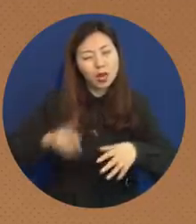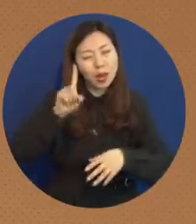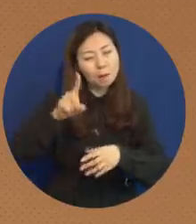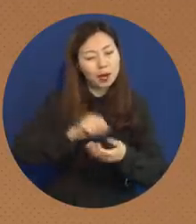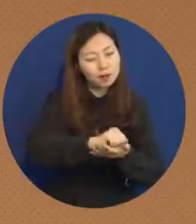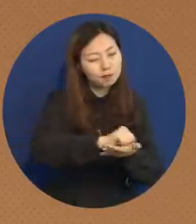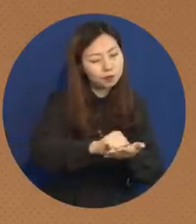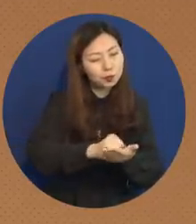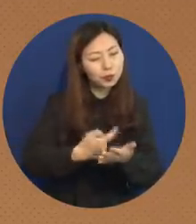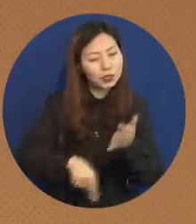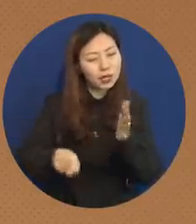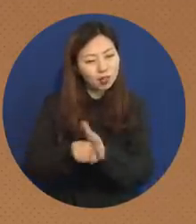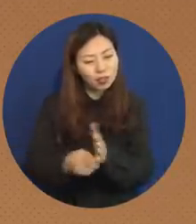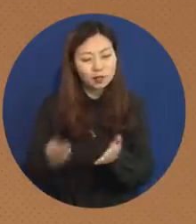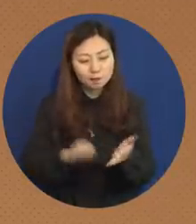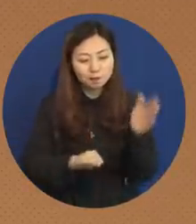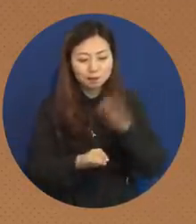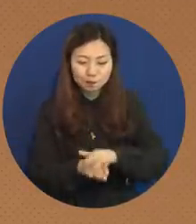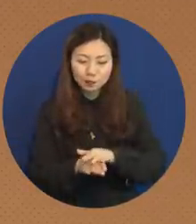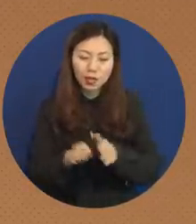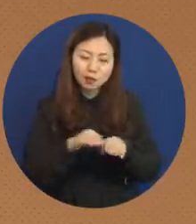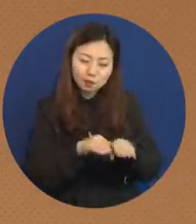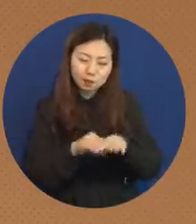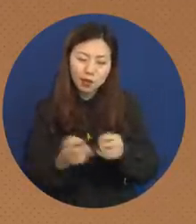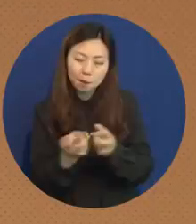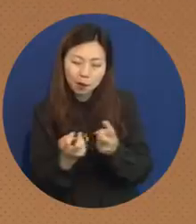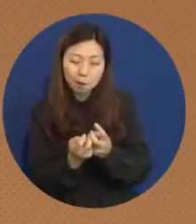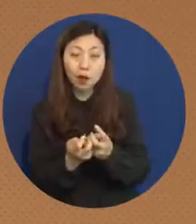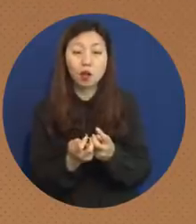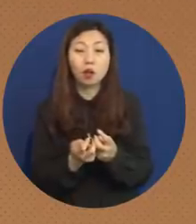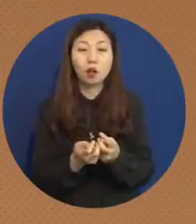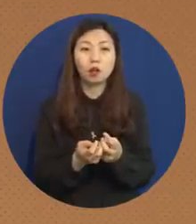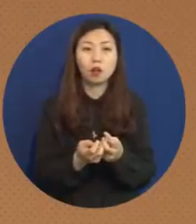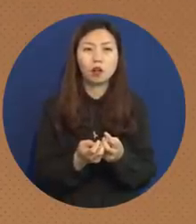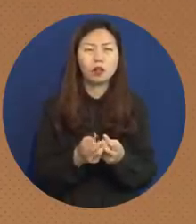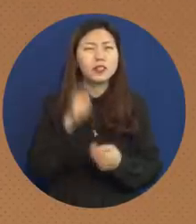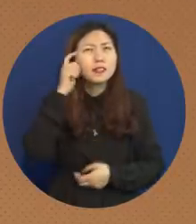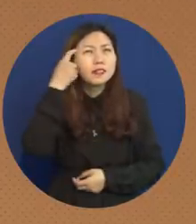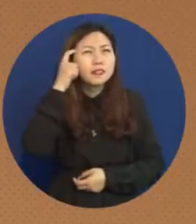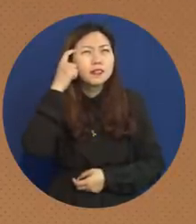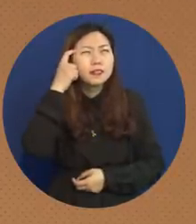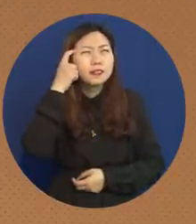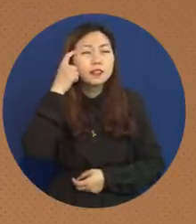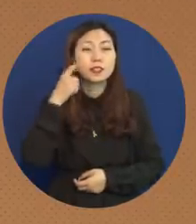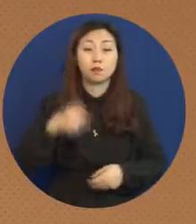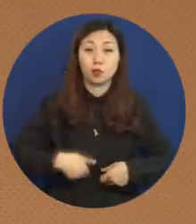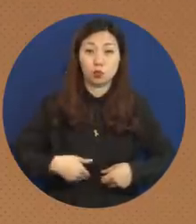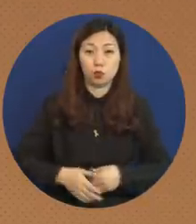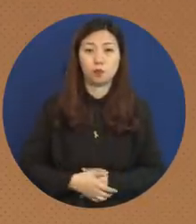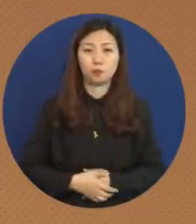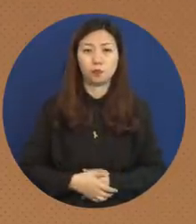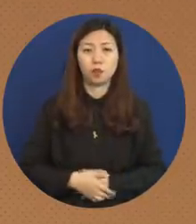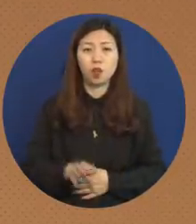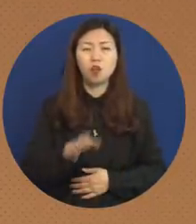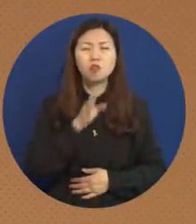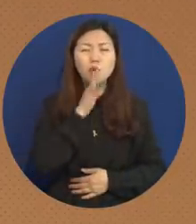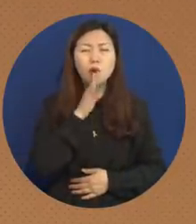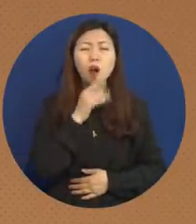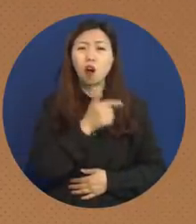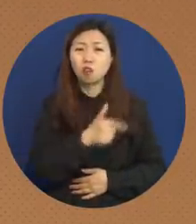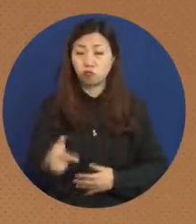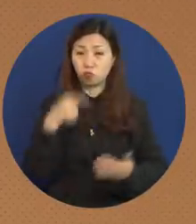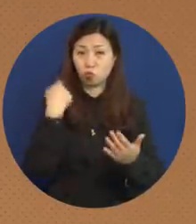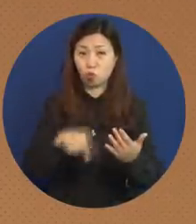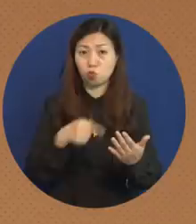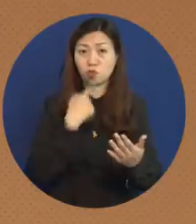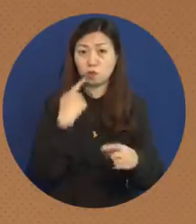다 닦으려면 몇 번씩 접어가지고 어떻게 닦으면 된다. 요런 거를 자기가 자꾸 생각해야 돼요. 요게 엄청난 교육이에요, 요런